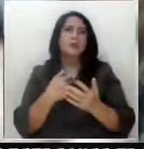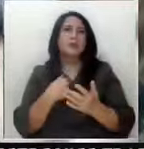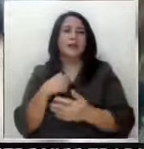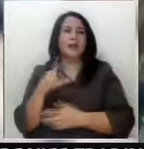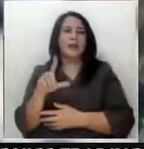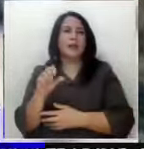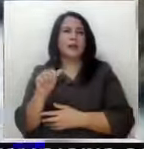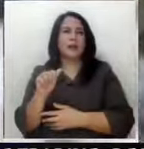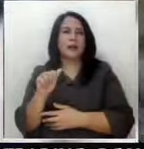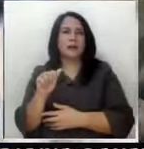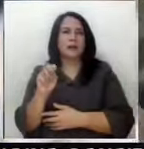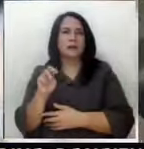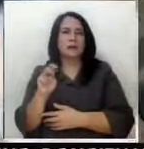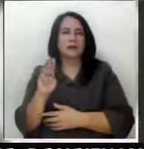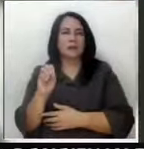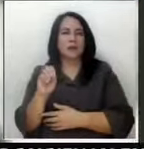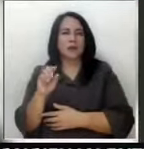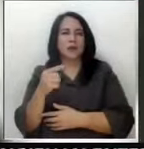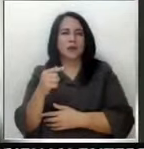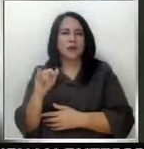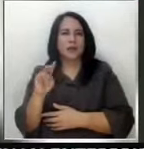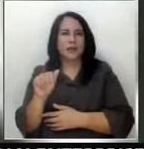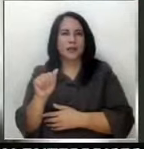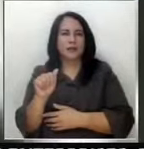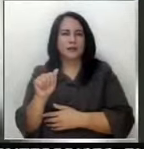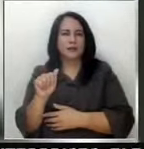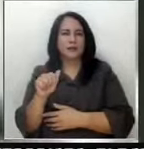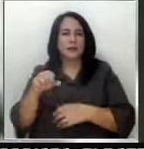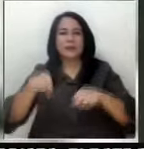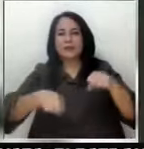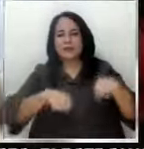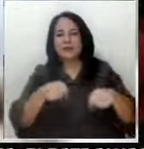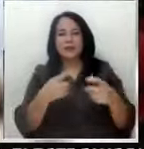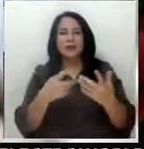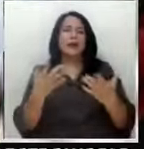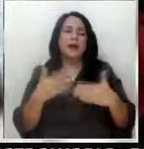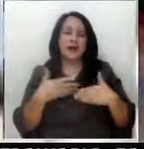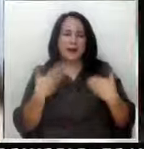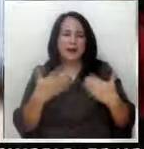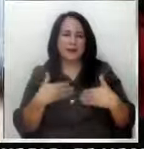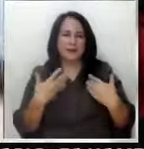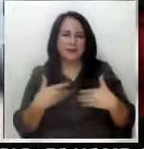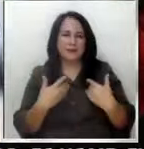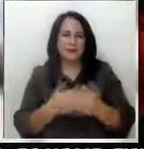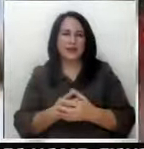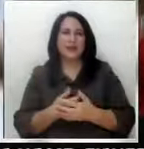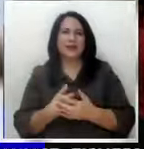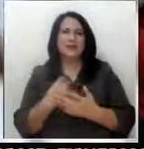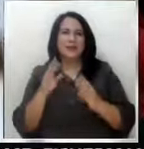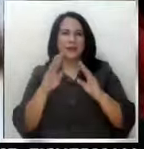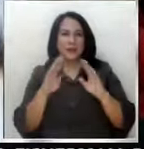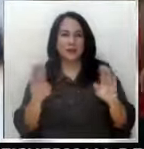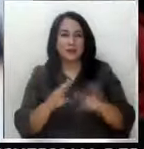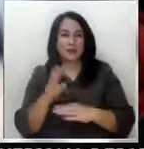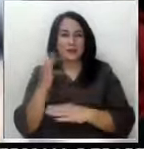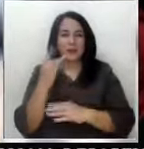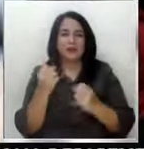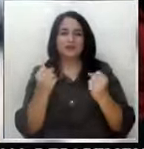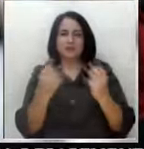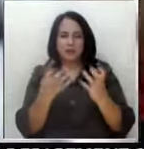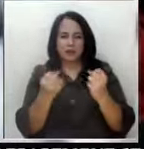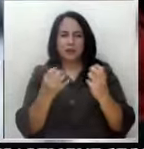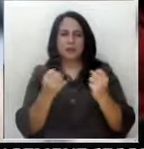let Lamborghini but this is pedicab. We are very happy pag Pasko dahil marami pong masyal